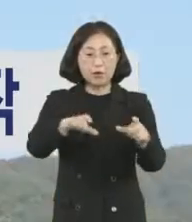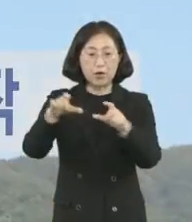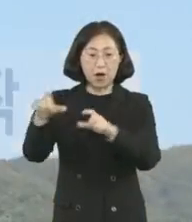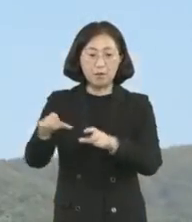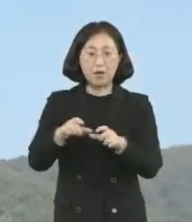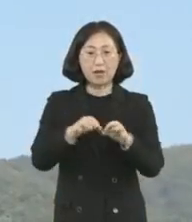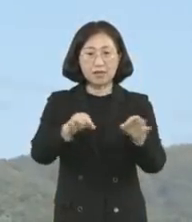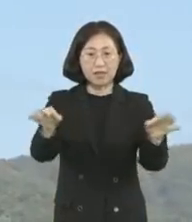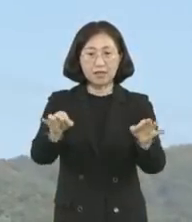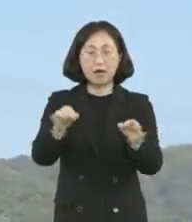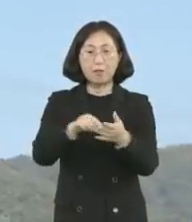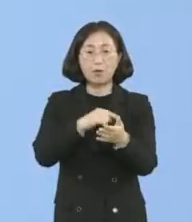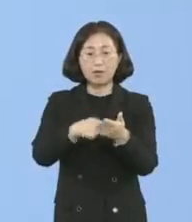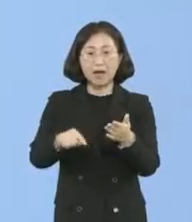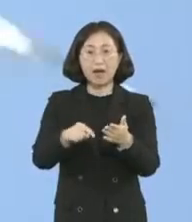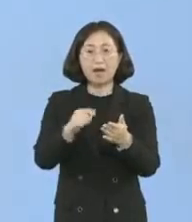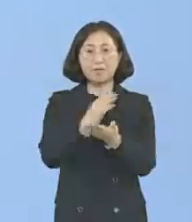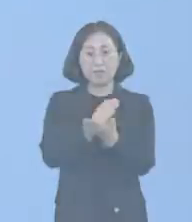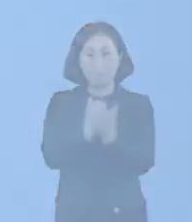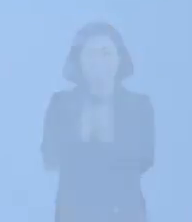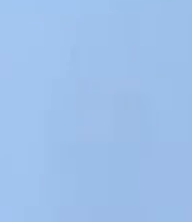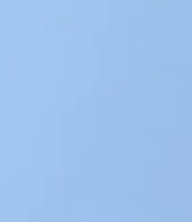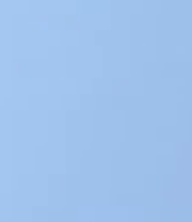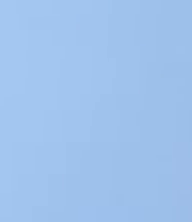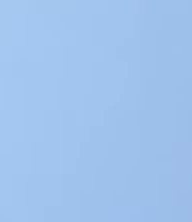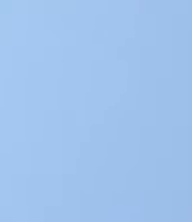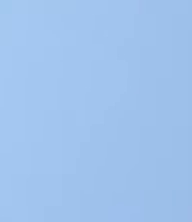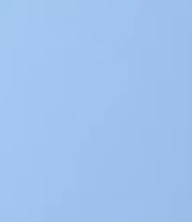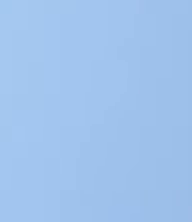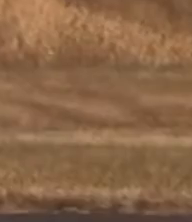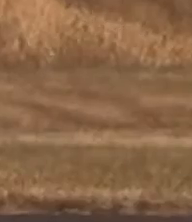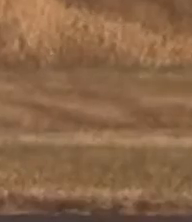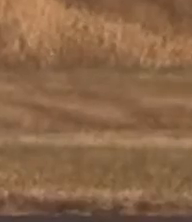지급 결정 과 부산 금지금 접하는 전반을 심의하는 역할을 하게 됩니다